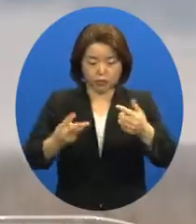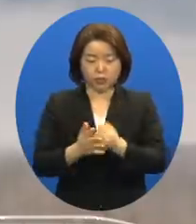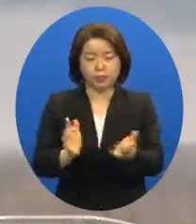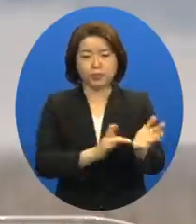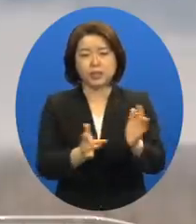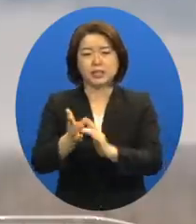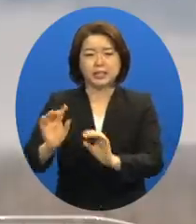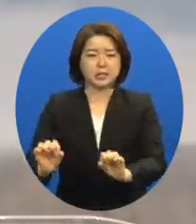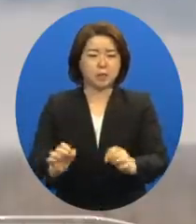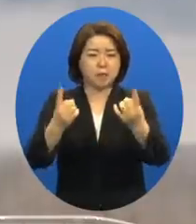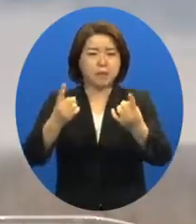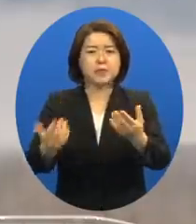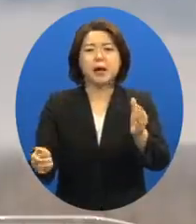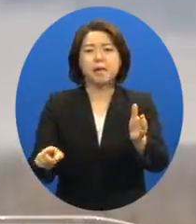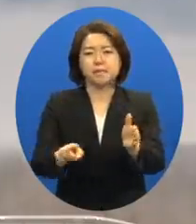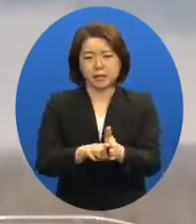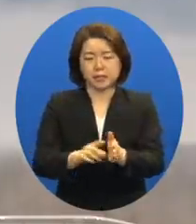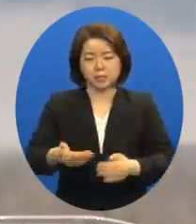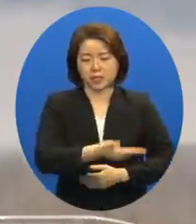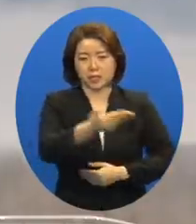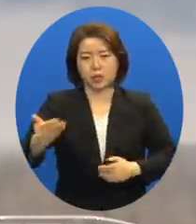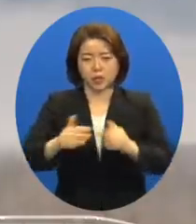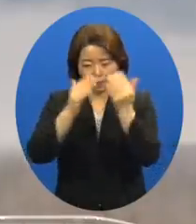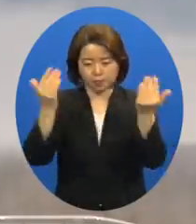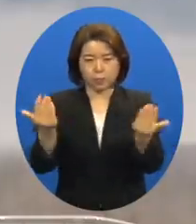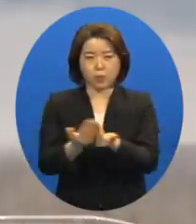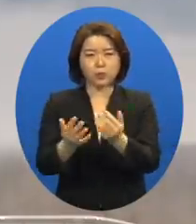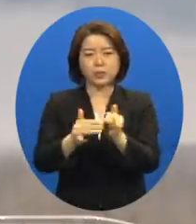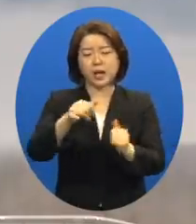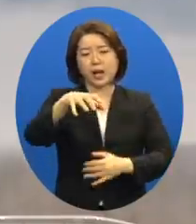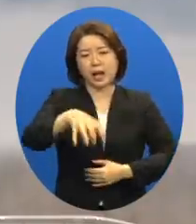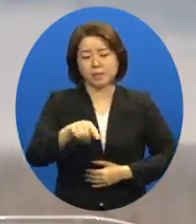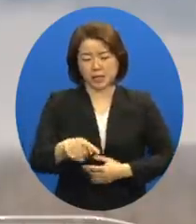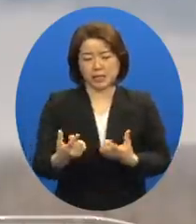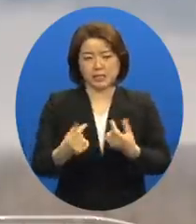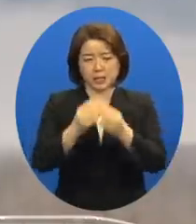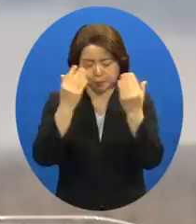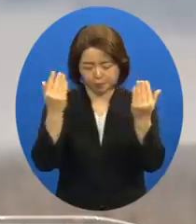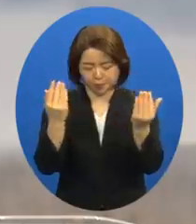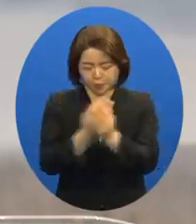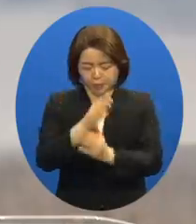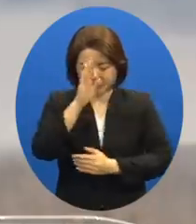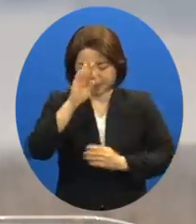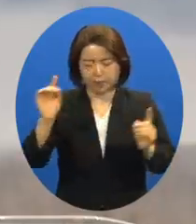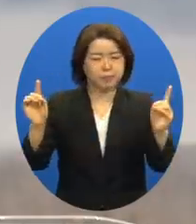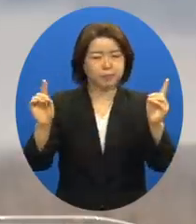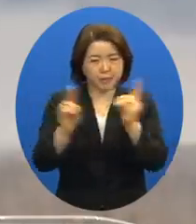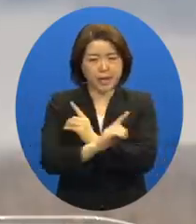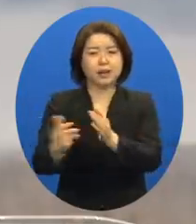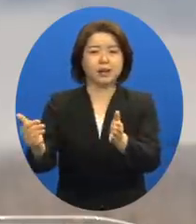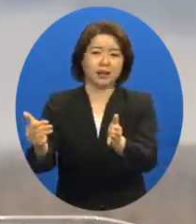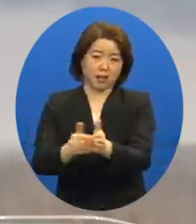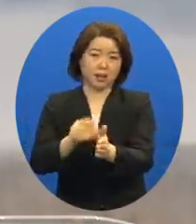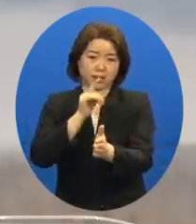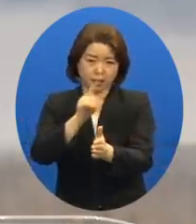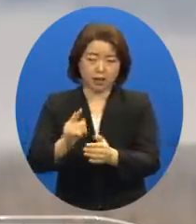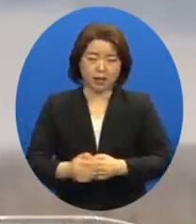말미암아 난 믿음이 너희 모든 사람 앞에서 이같이 완전히 낫게 하셨느니라.